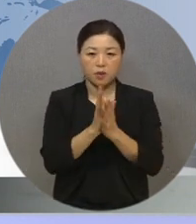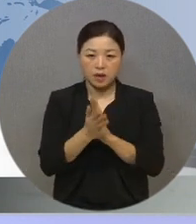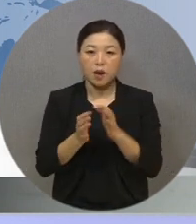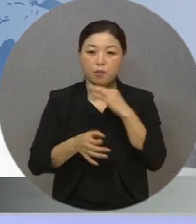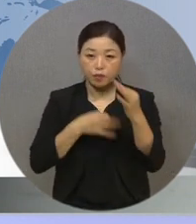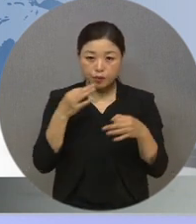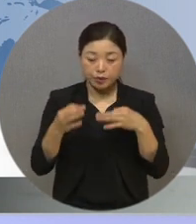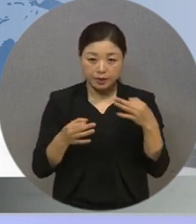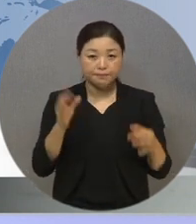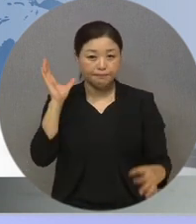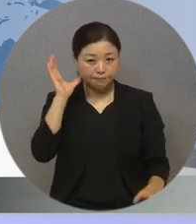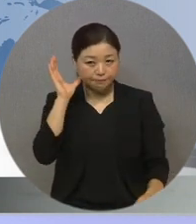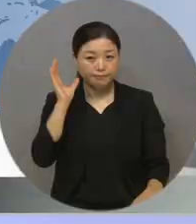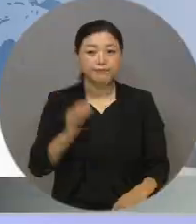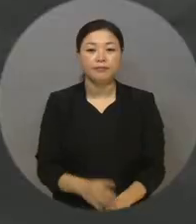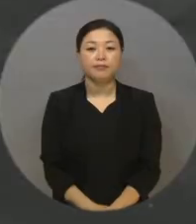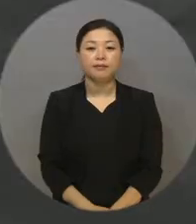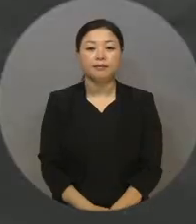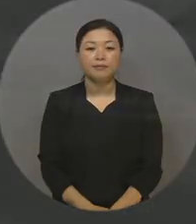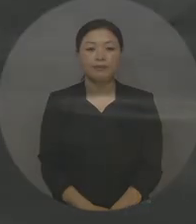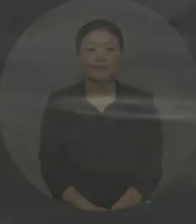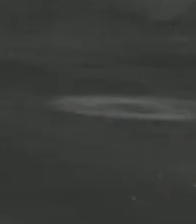목소리를 담아왔습니다.